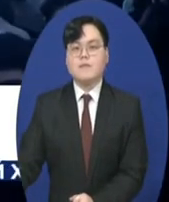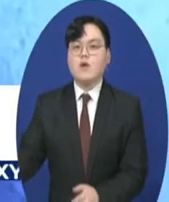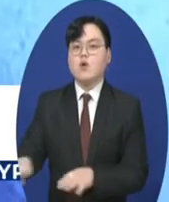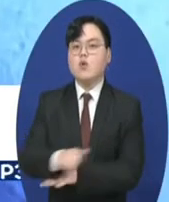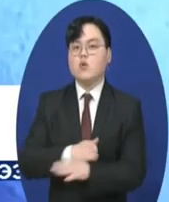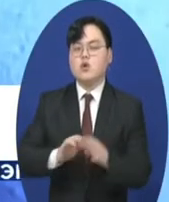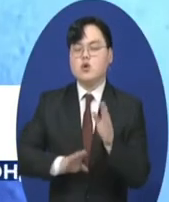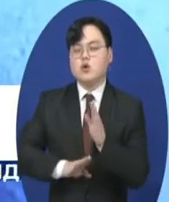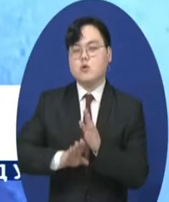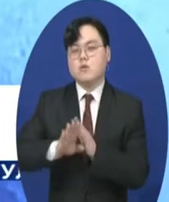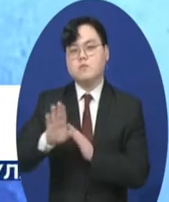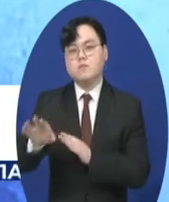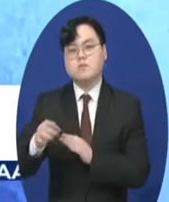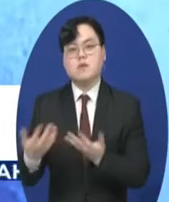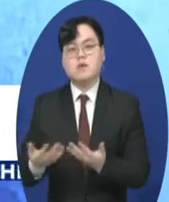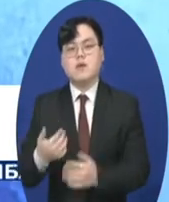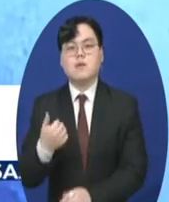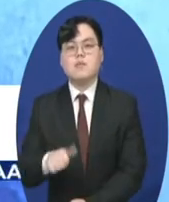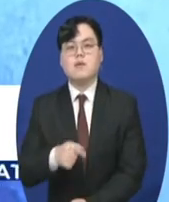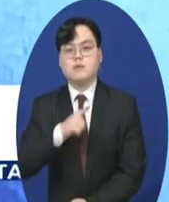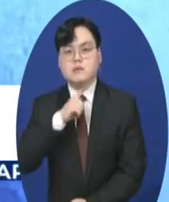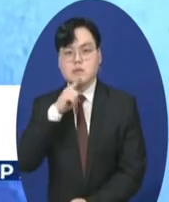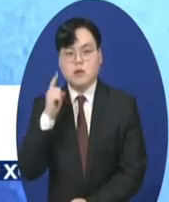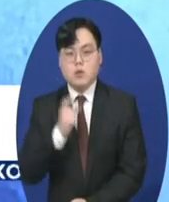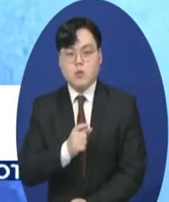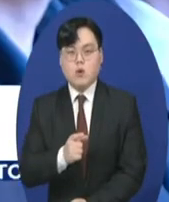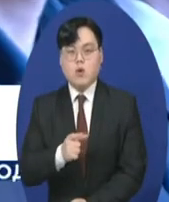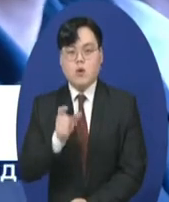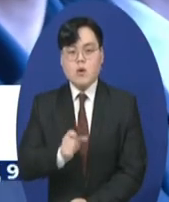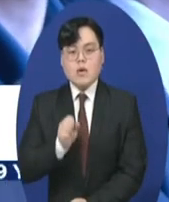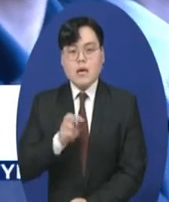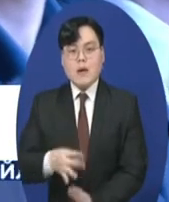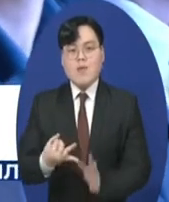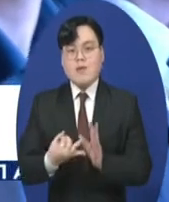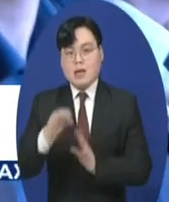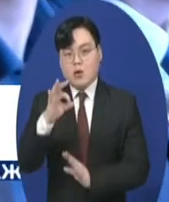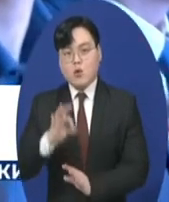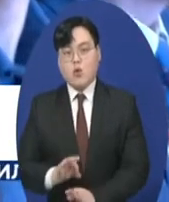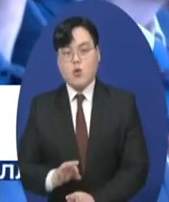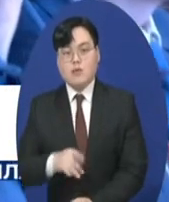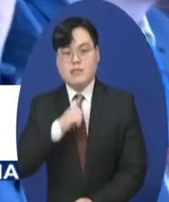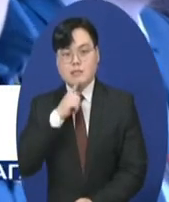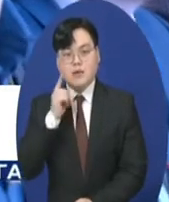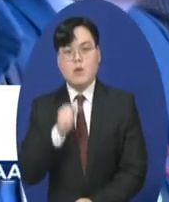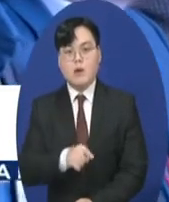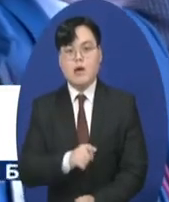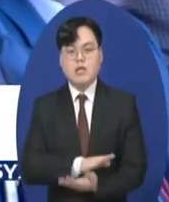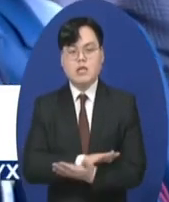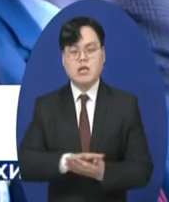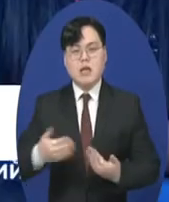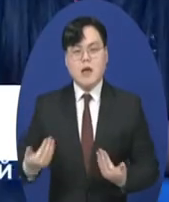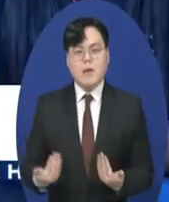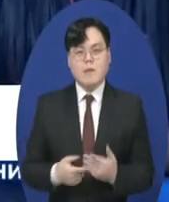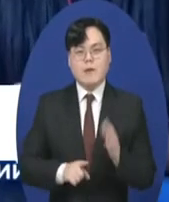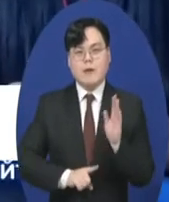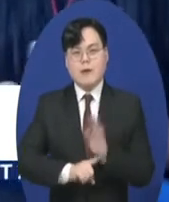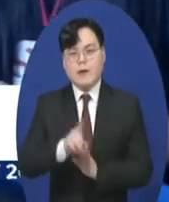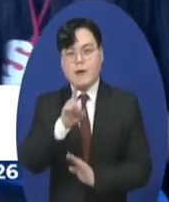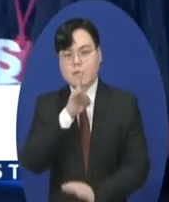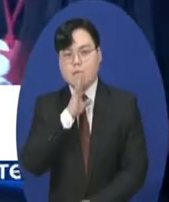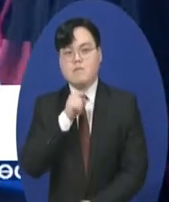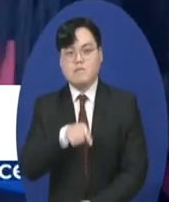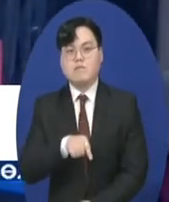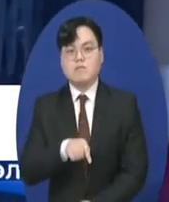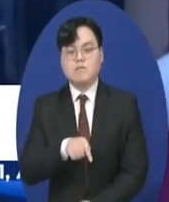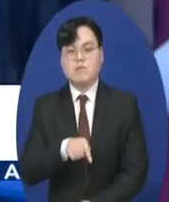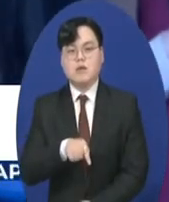Улс орны хөгжлийн түүчээ бол залуучууд хүн амын 70% хувин залуу гэсэн англилд багтаж байна. Тэд шинэ гараанаас ажил амьдралаа эхлүүлдэг гэж